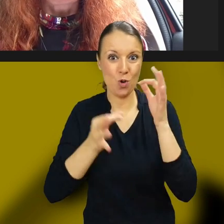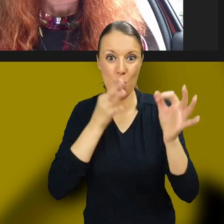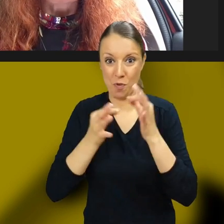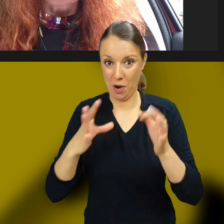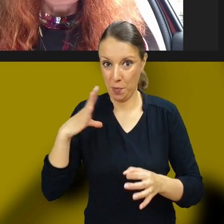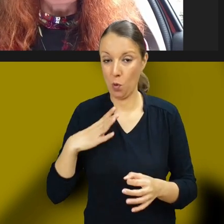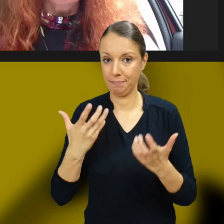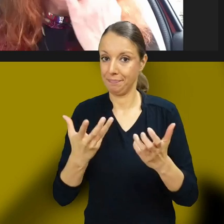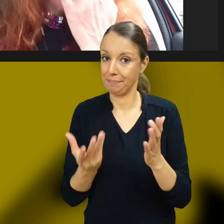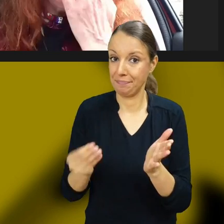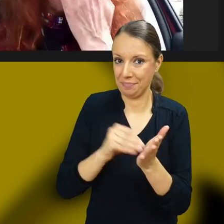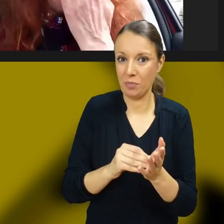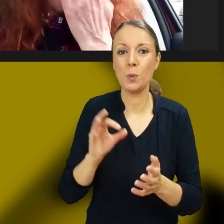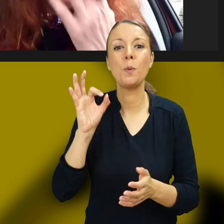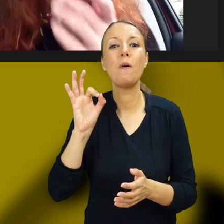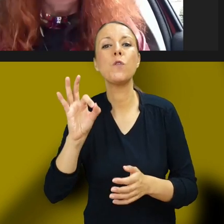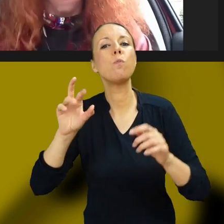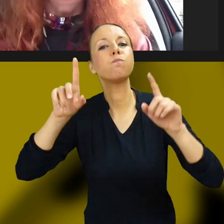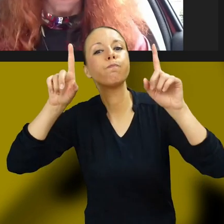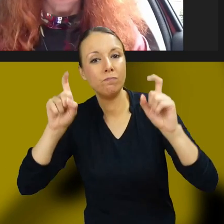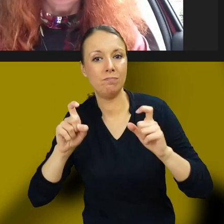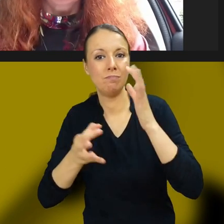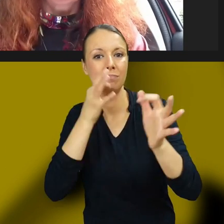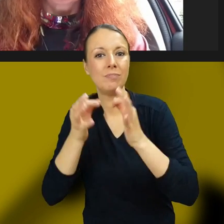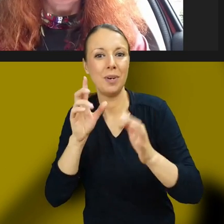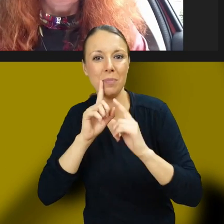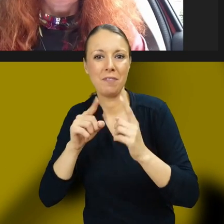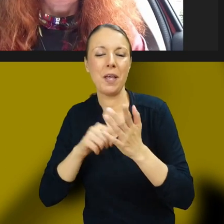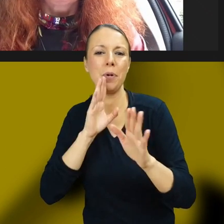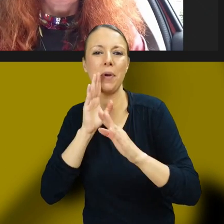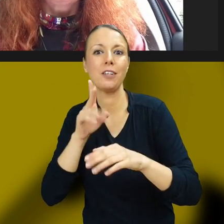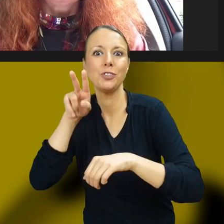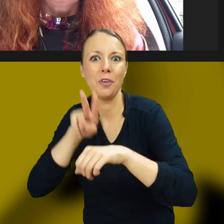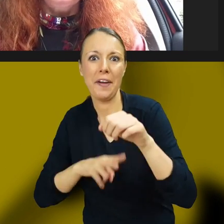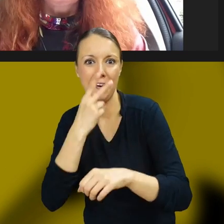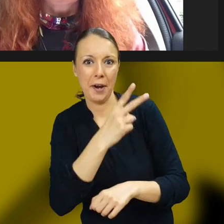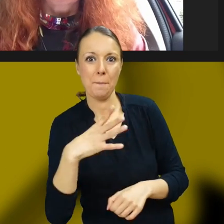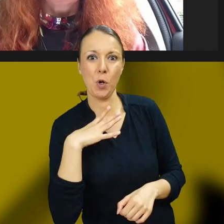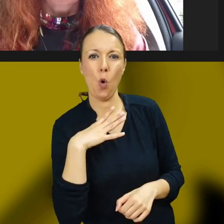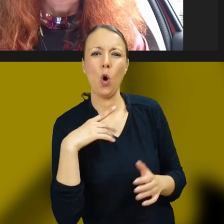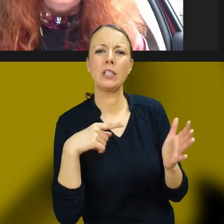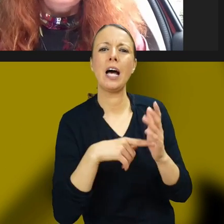to otwarcie było ustawione tak z pozycji świadka historii, kiedy procedowano tą ustawę w Sejmie trzeciej kadencji w